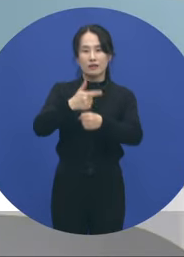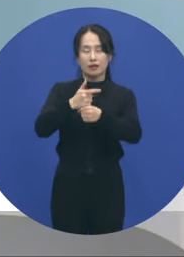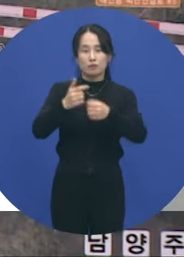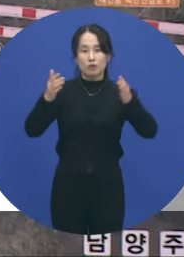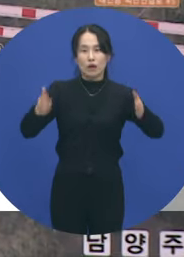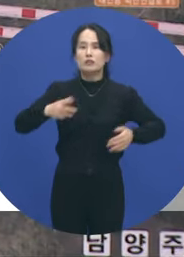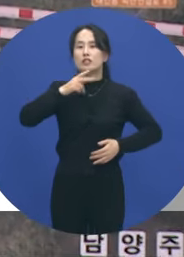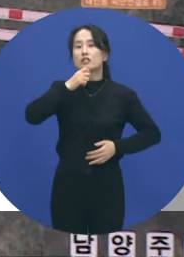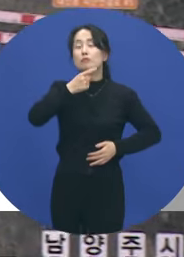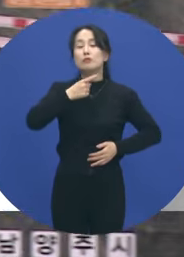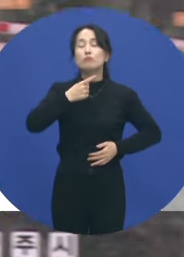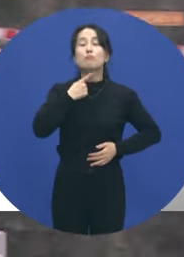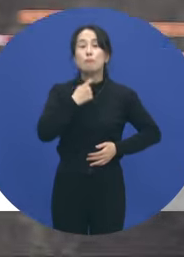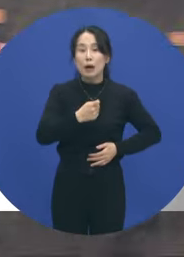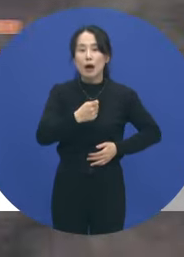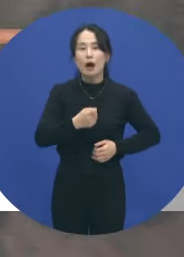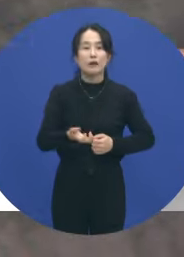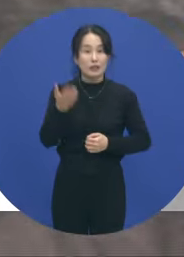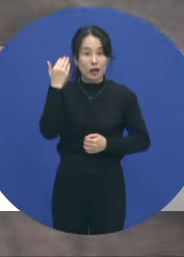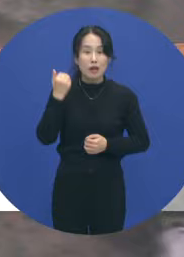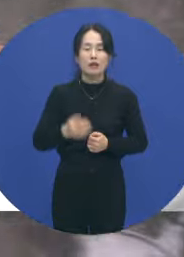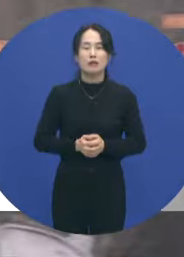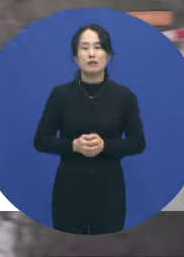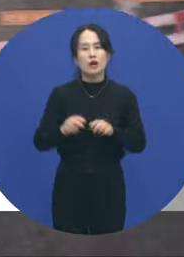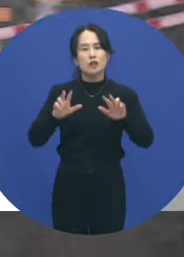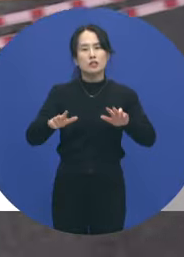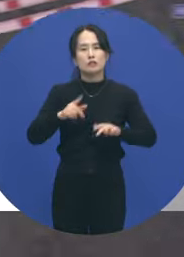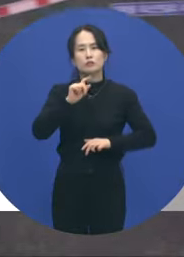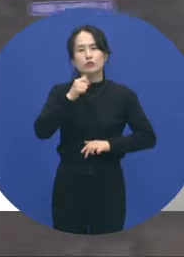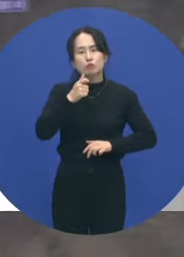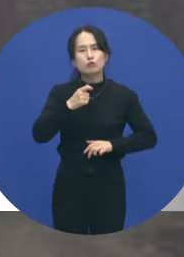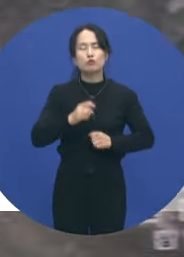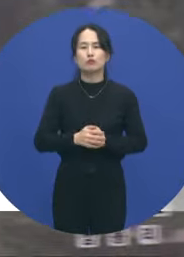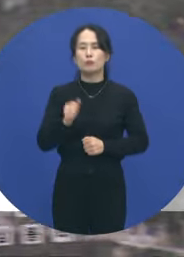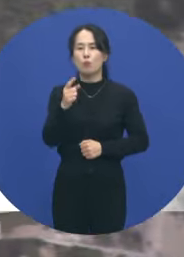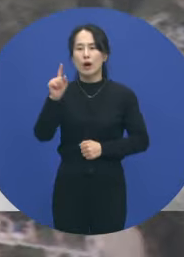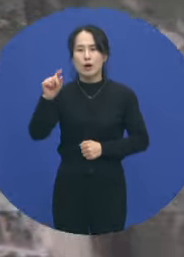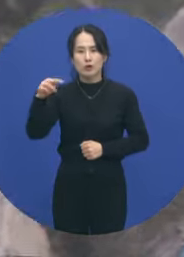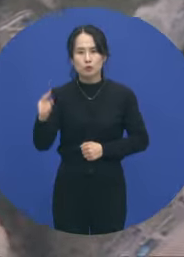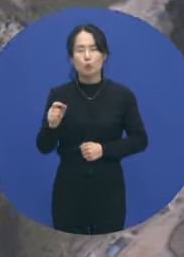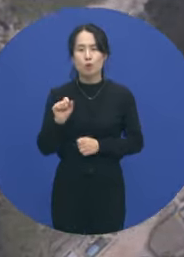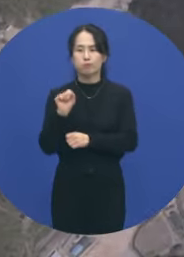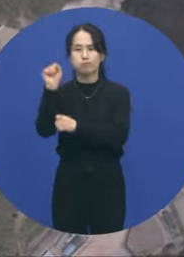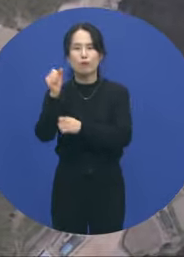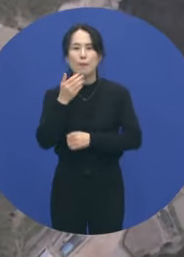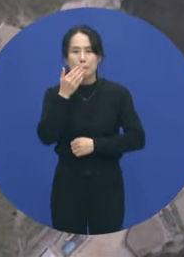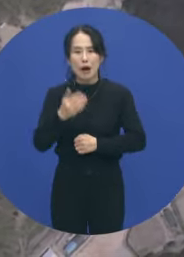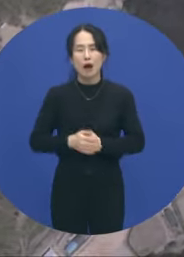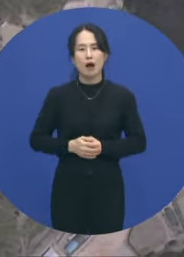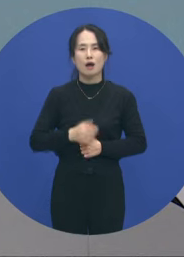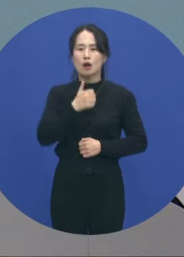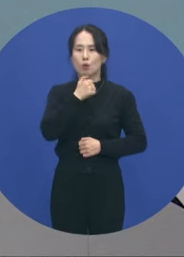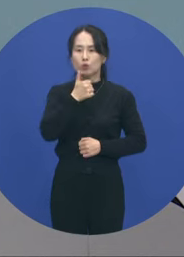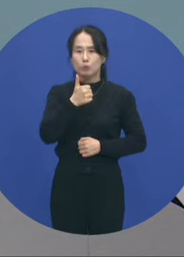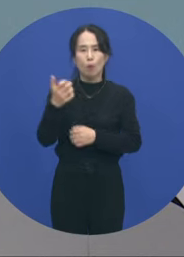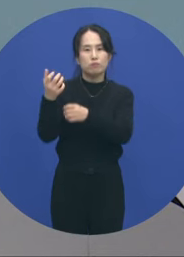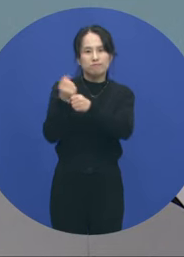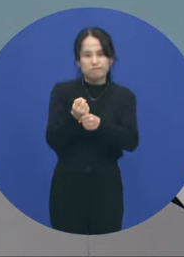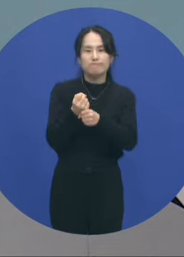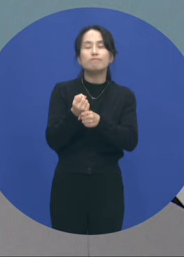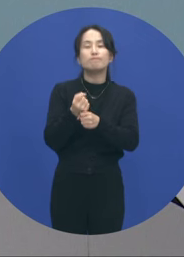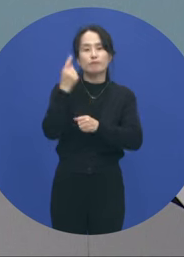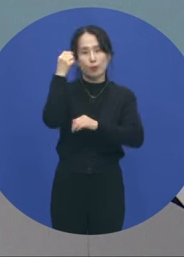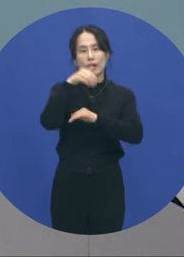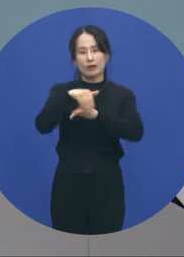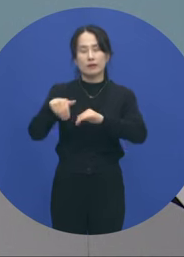남양주까지 71분이 소요됐던 기존 노선에 비해 약 16분이면 화도 아지 이동할 수 있을 것으로 여 약 5분을